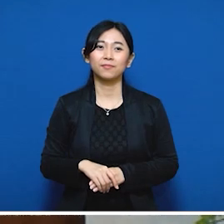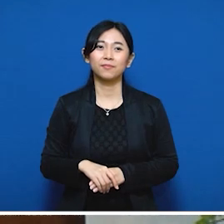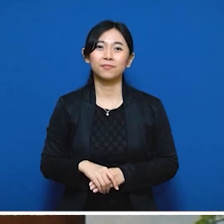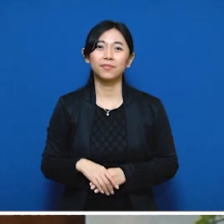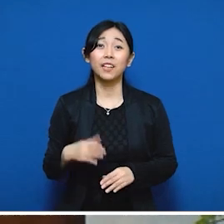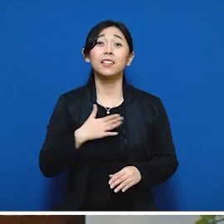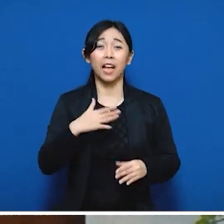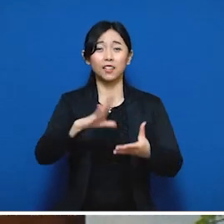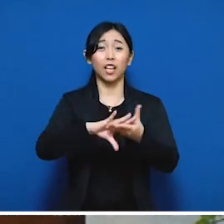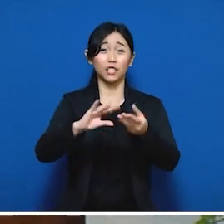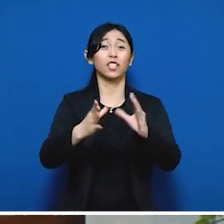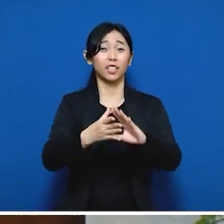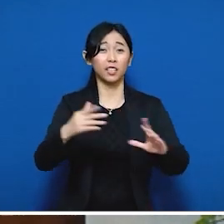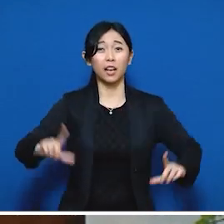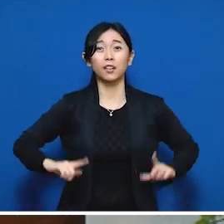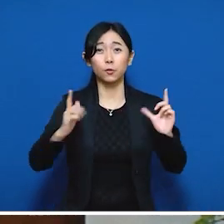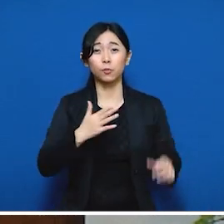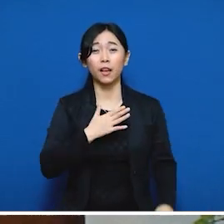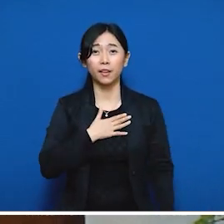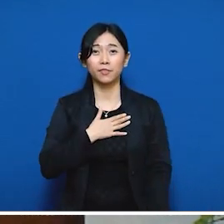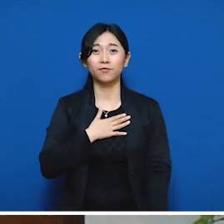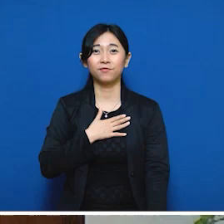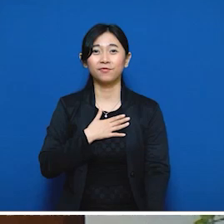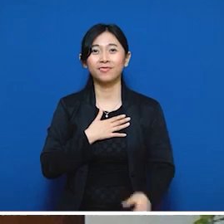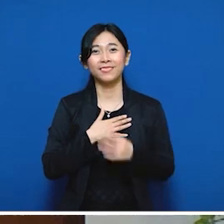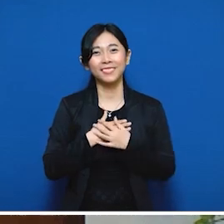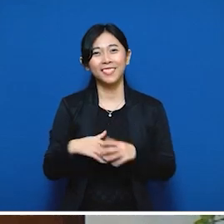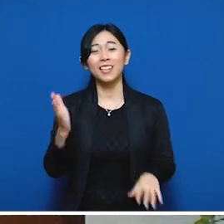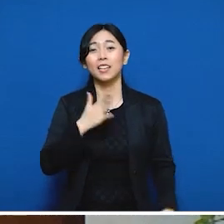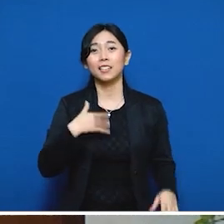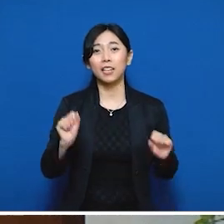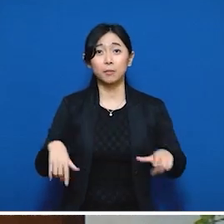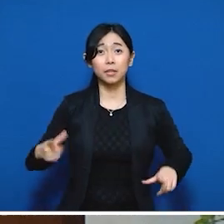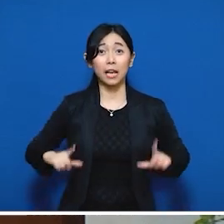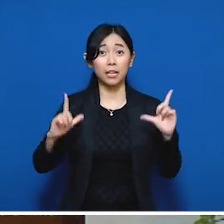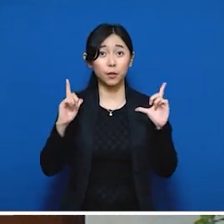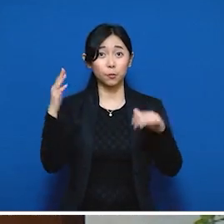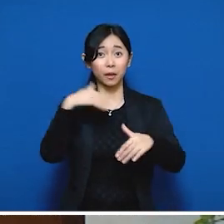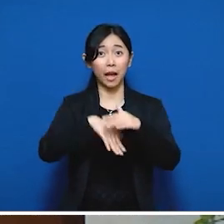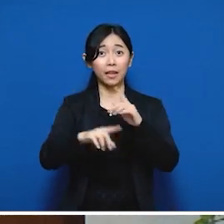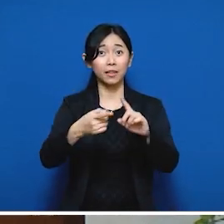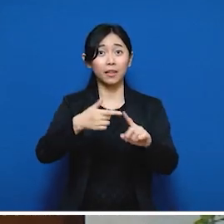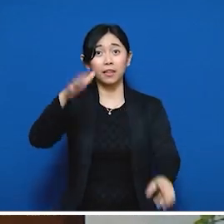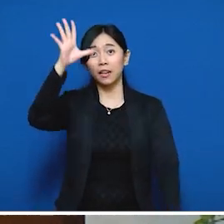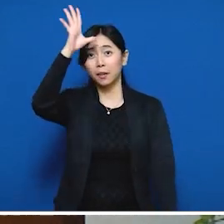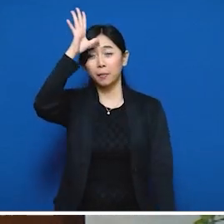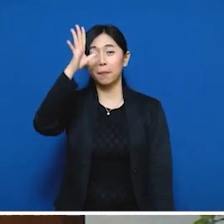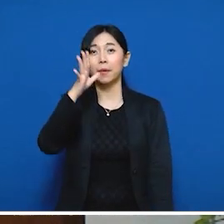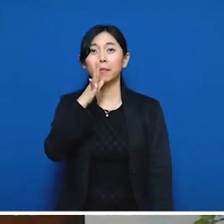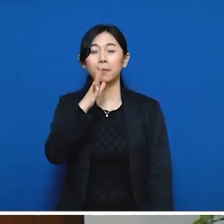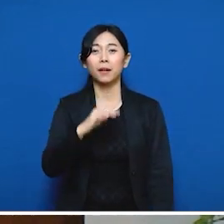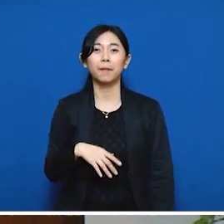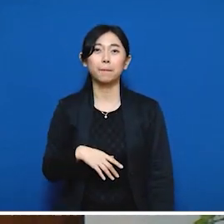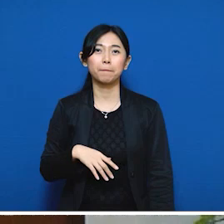Saya mau cerita sedikit tentang kehidupan saya, saudara-saudara ya. Bahwa saya bisa hidup, bisa lahir dari seorang ayah dan ibu,